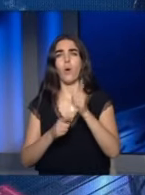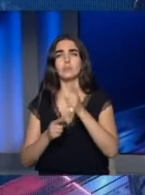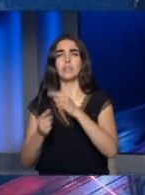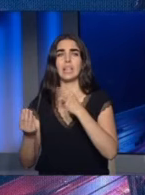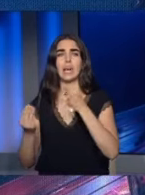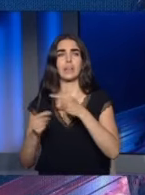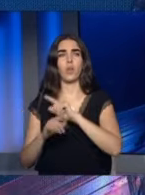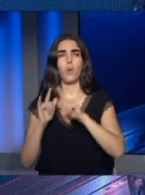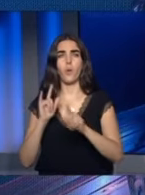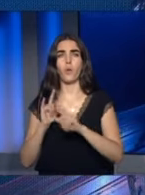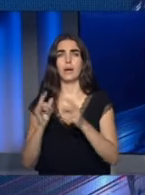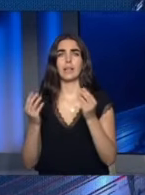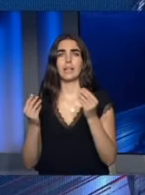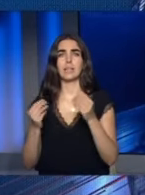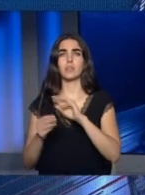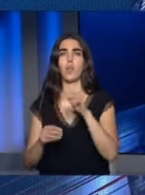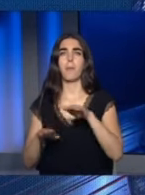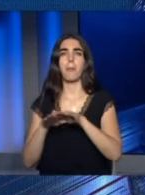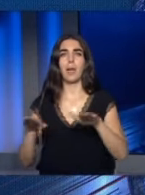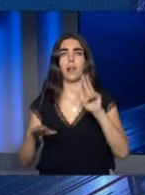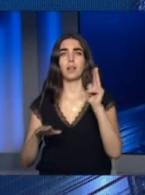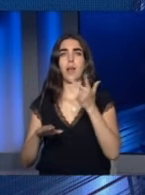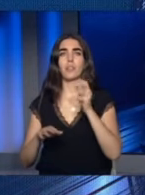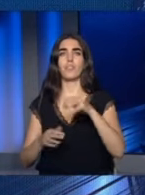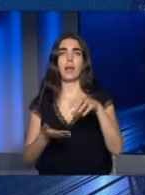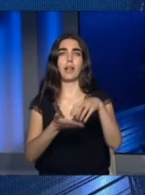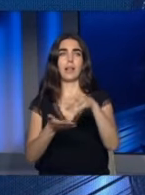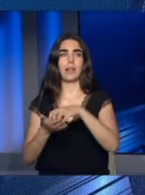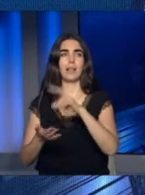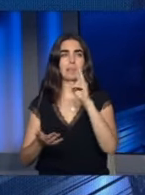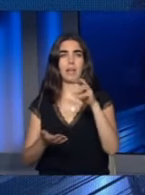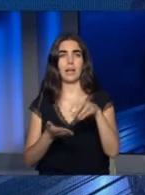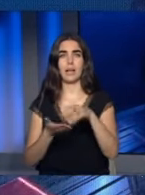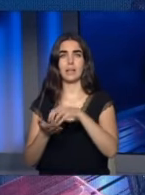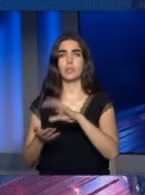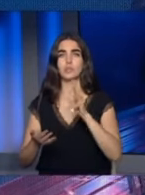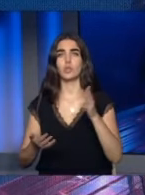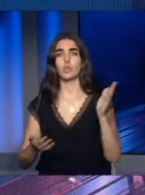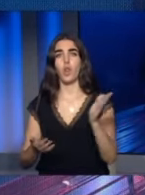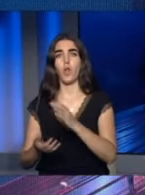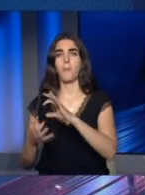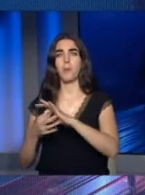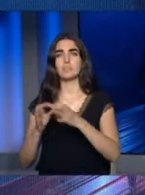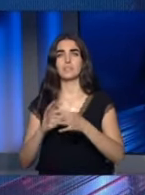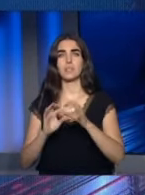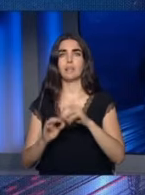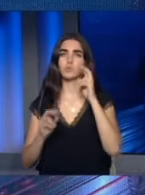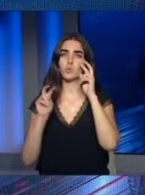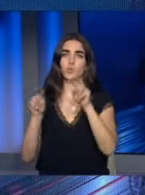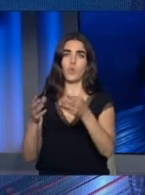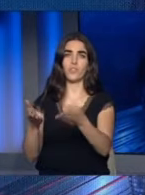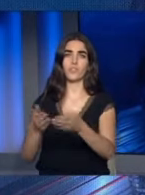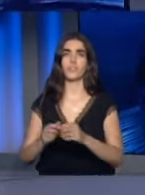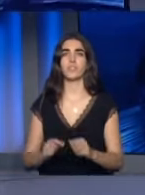تتحدث عن وقف دائم لاطلاق النار وبالم الحله الثالثه لديه حديث عن حل الدولتين بغض النظر عن